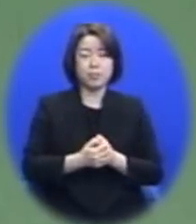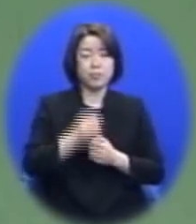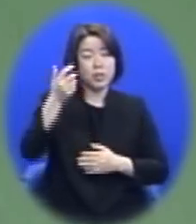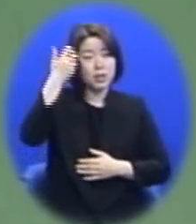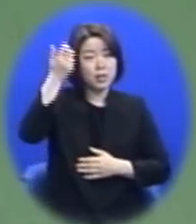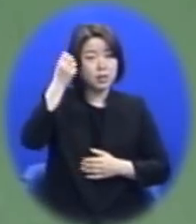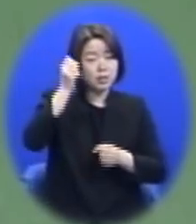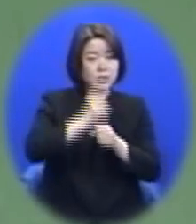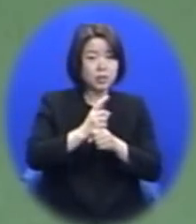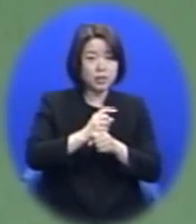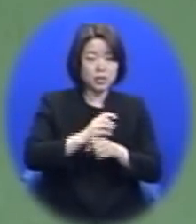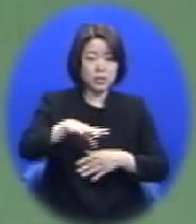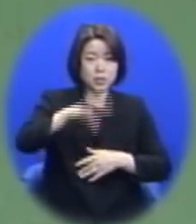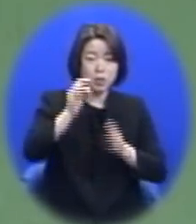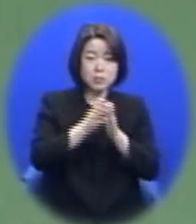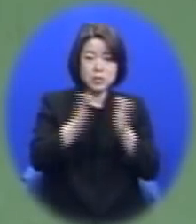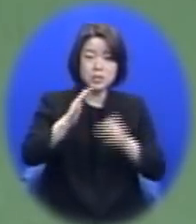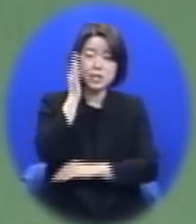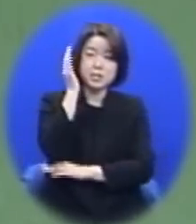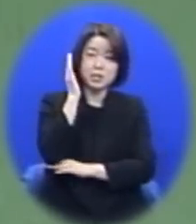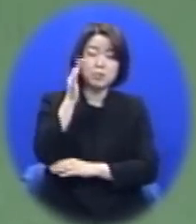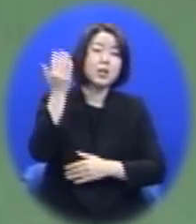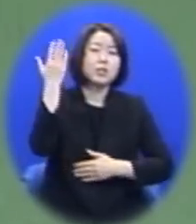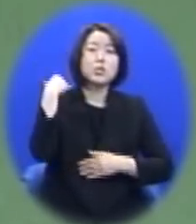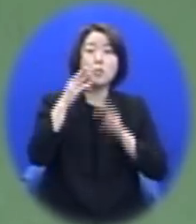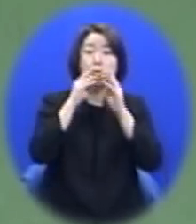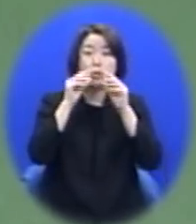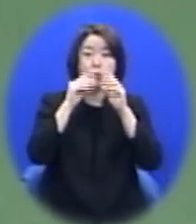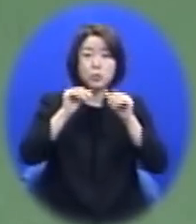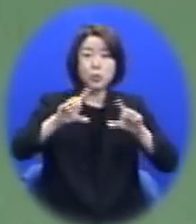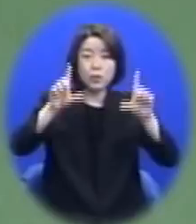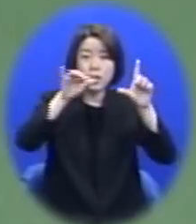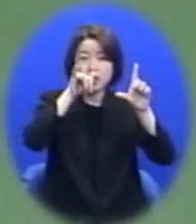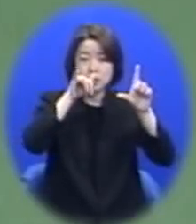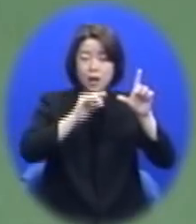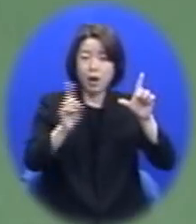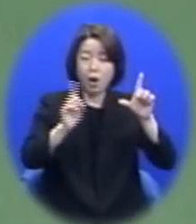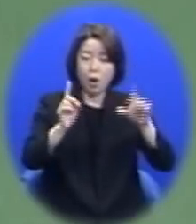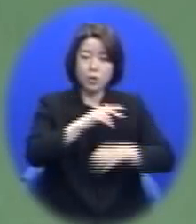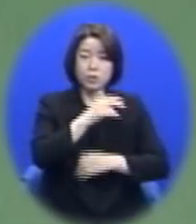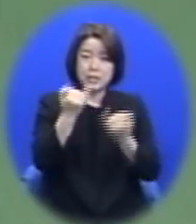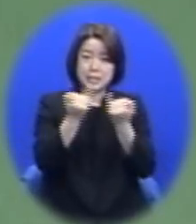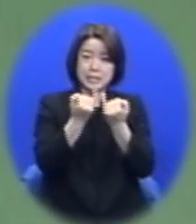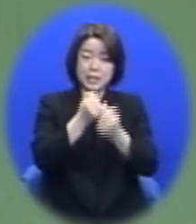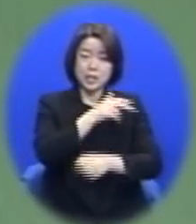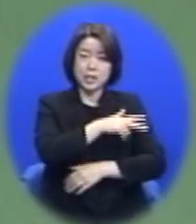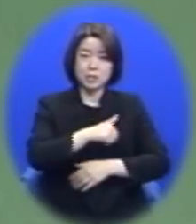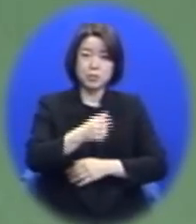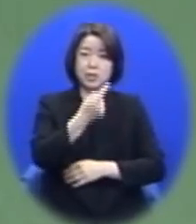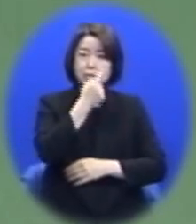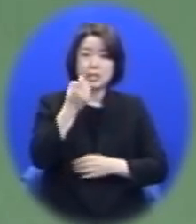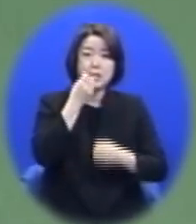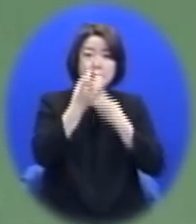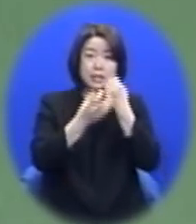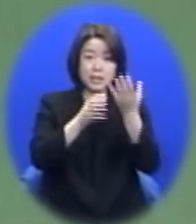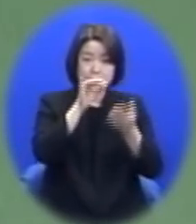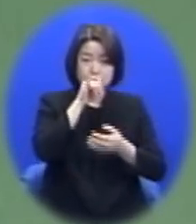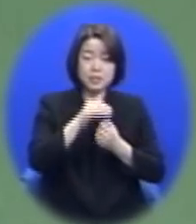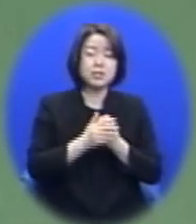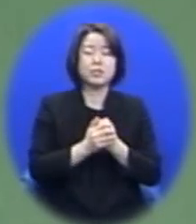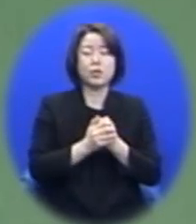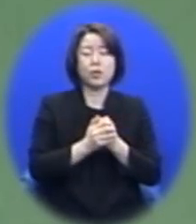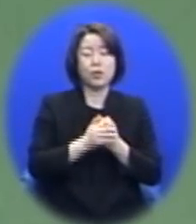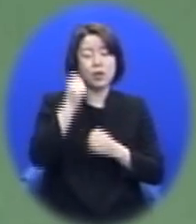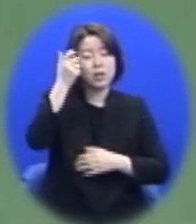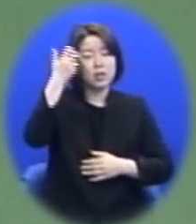영성일기 입문 세미나가 지난 토요일에 있었는데 어느 여자 집사님이 간증을 하셨습니다. 영성일기